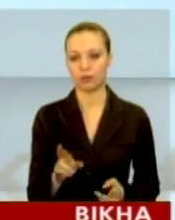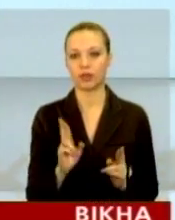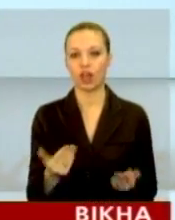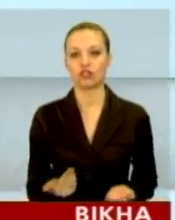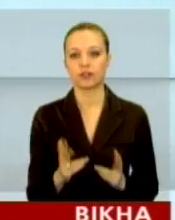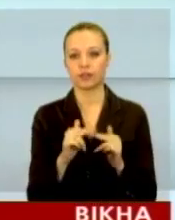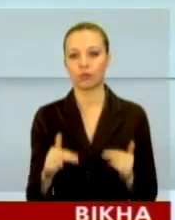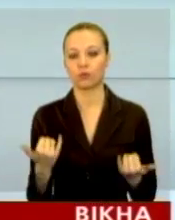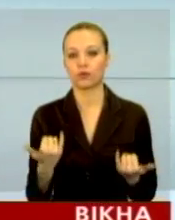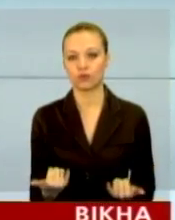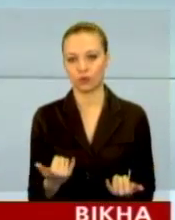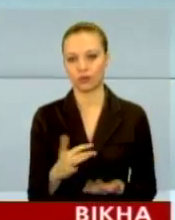жив Дніпропетровськ сьогодні у нашому сюжеті?